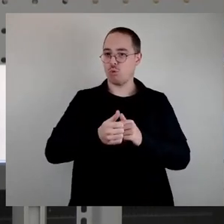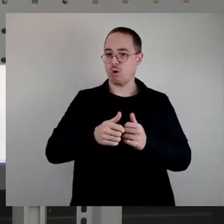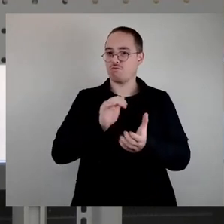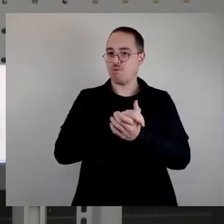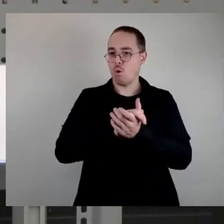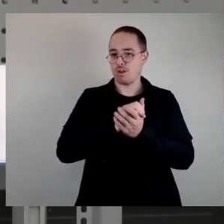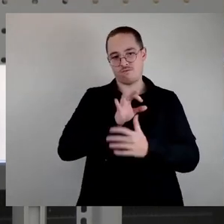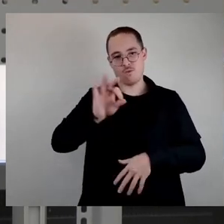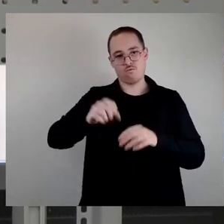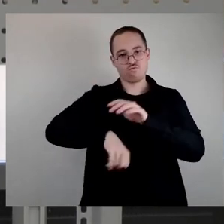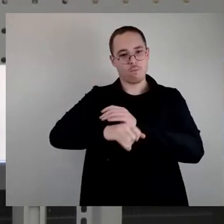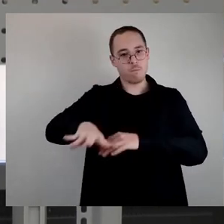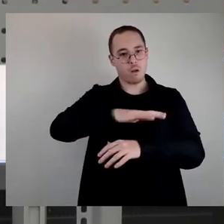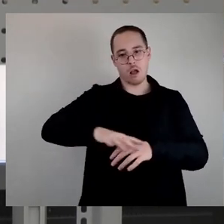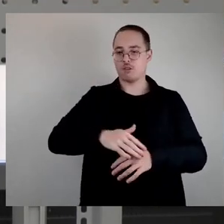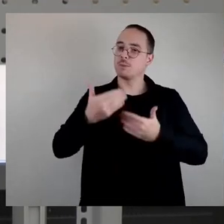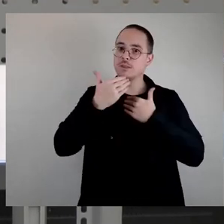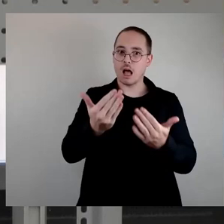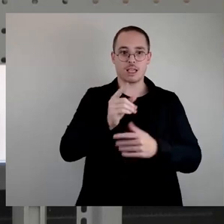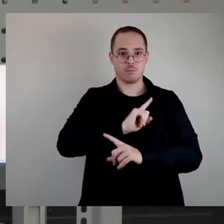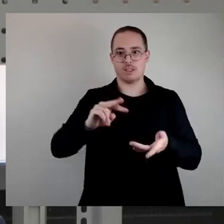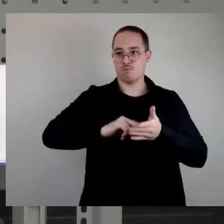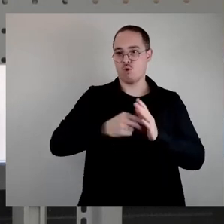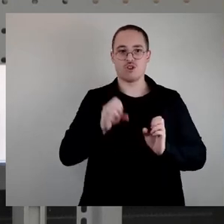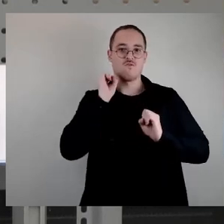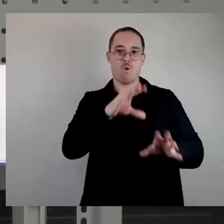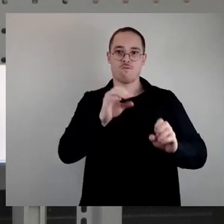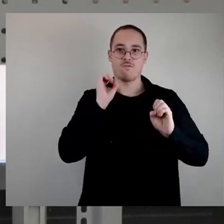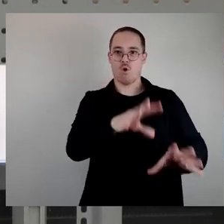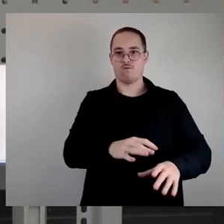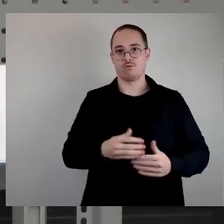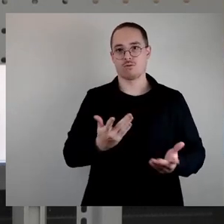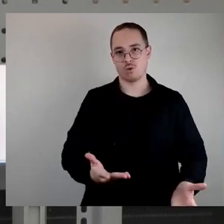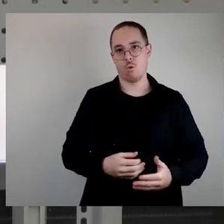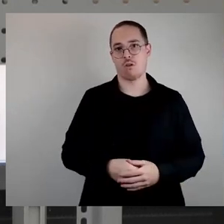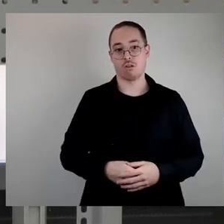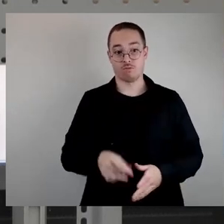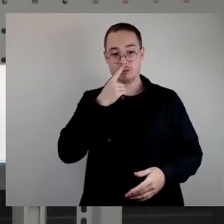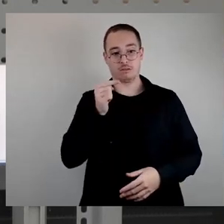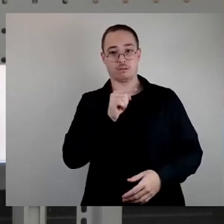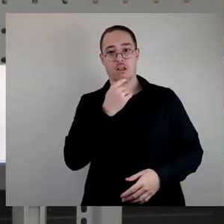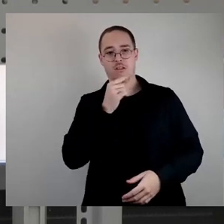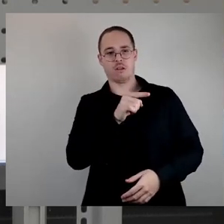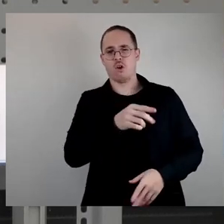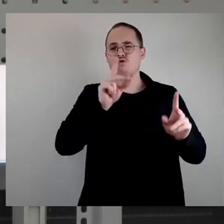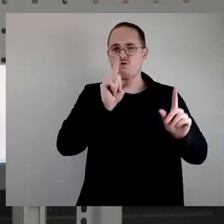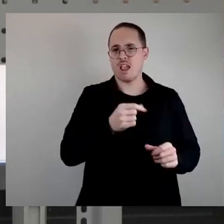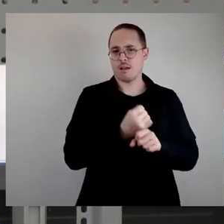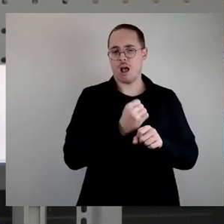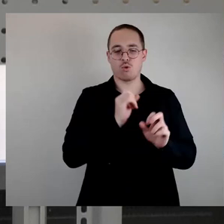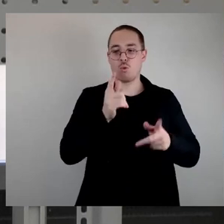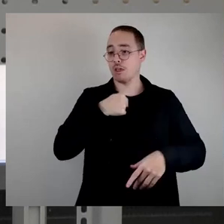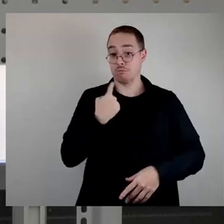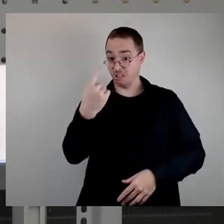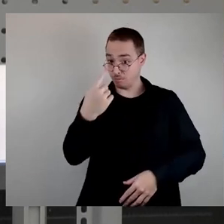politisch motivierten Vorwürfe. Wer der Meinung ist, die machen zu wenig, kann sich gerne selbst dort mit engagieren. Letztendlich soll dieser Antrag dazu